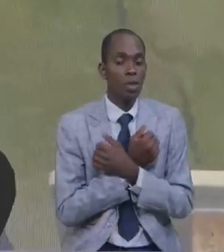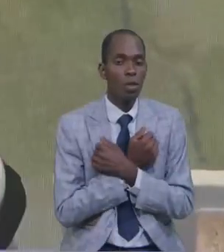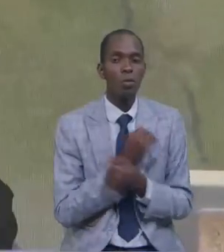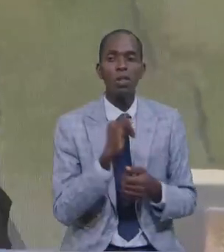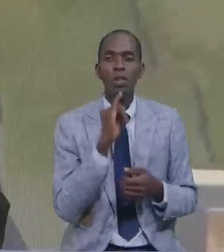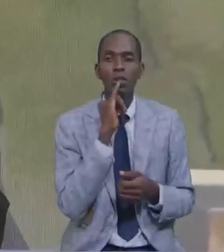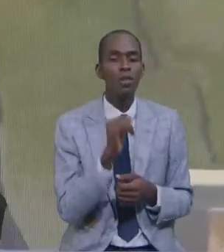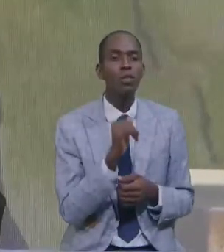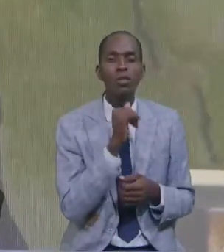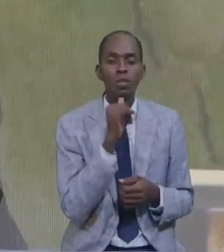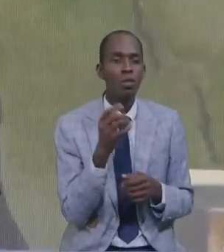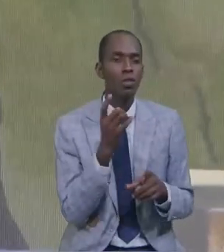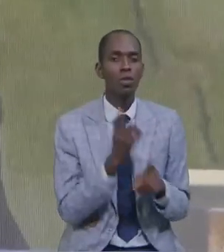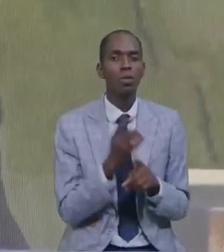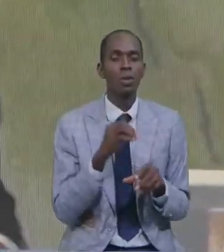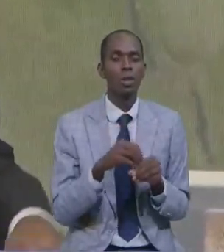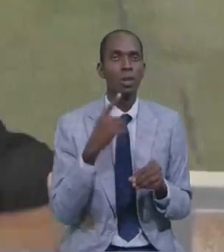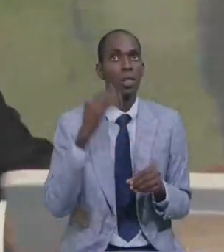n'est pas artificiel,